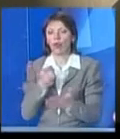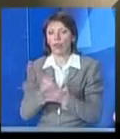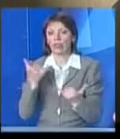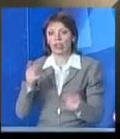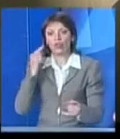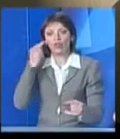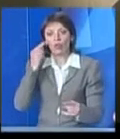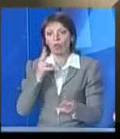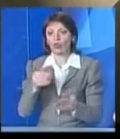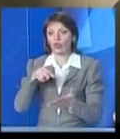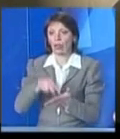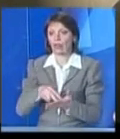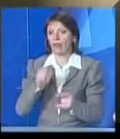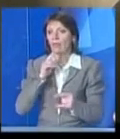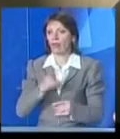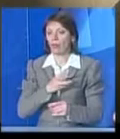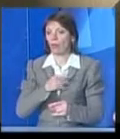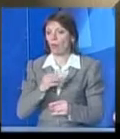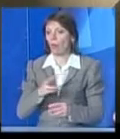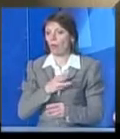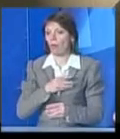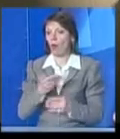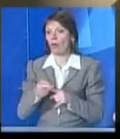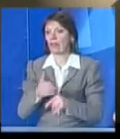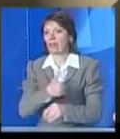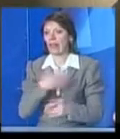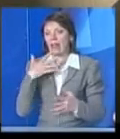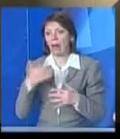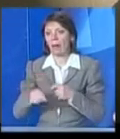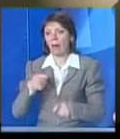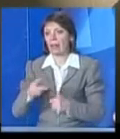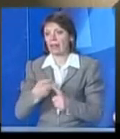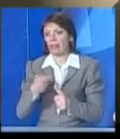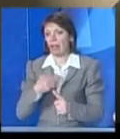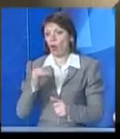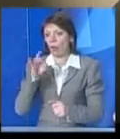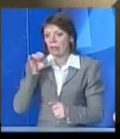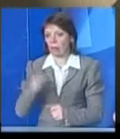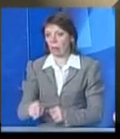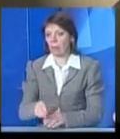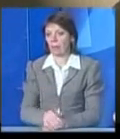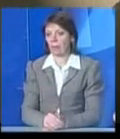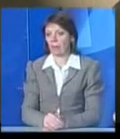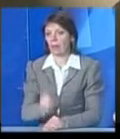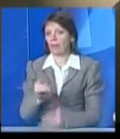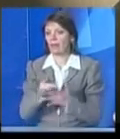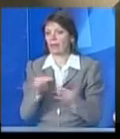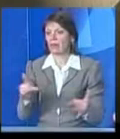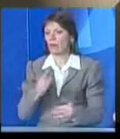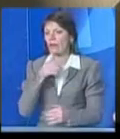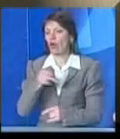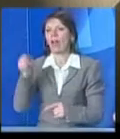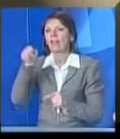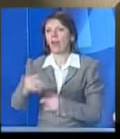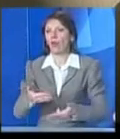півстоліття кануло в ріку. Хтось недарма назвав село Воютин, перелік часу у моїм віку. Там я родився,